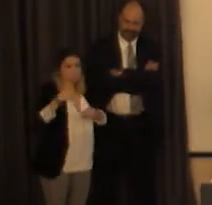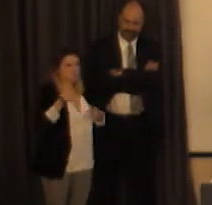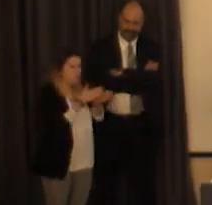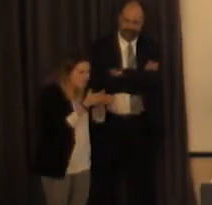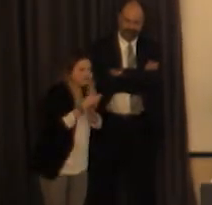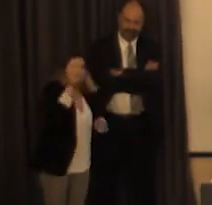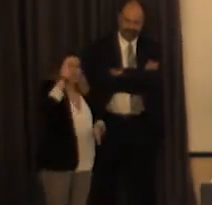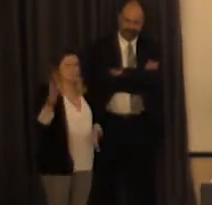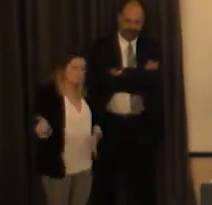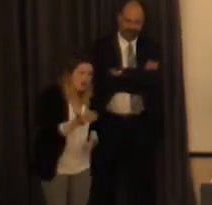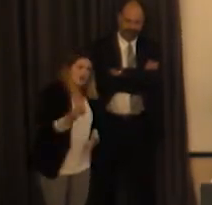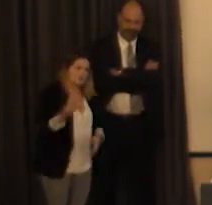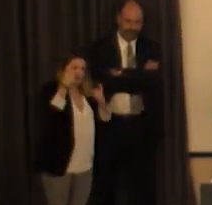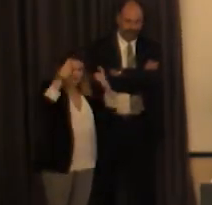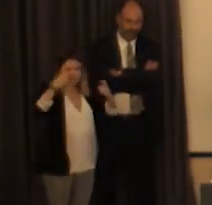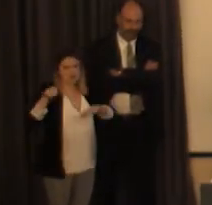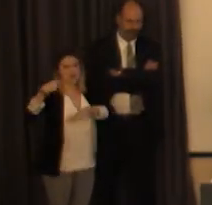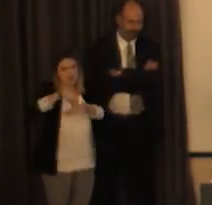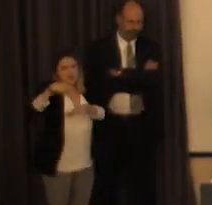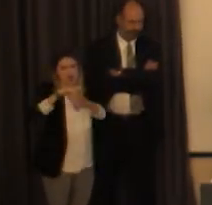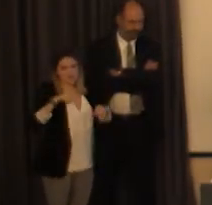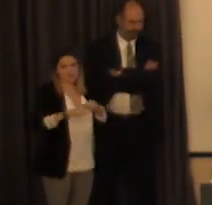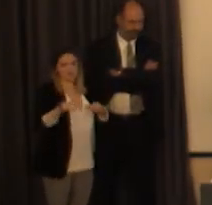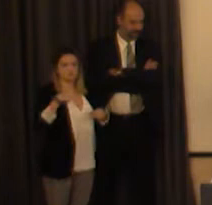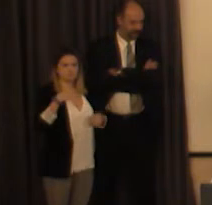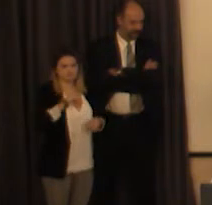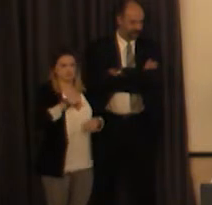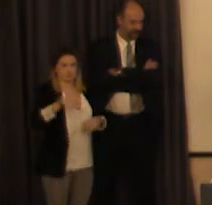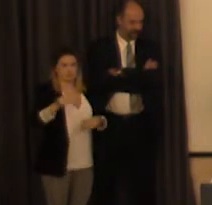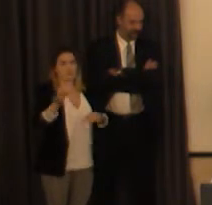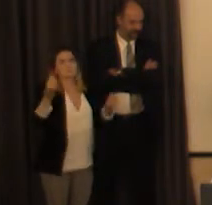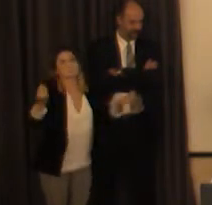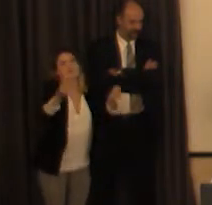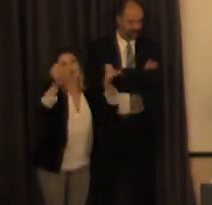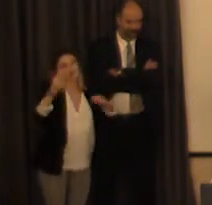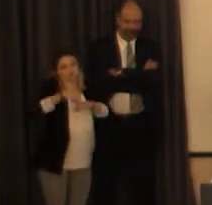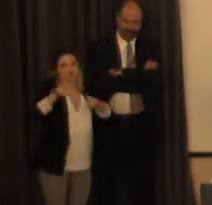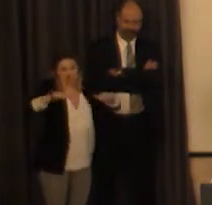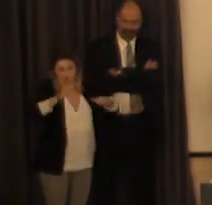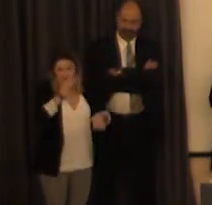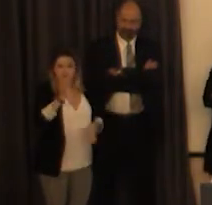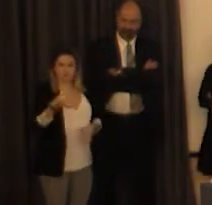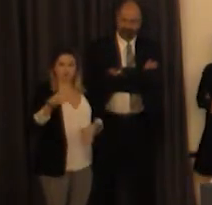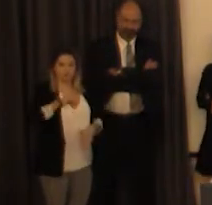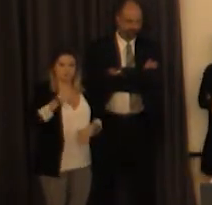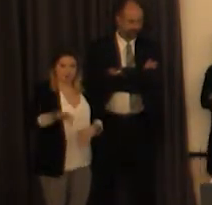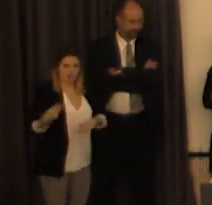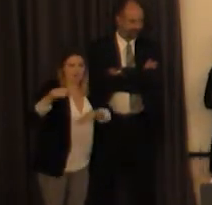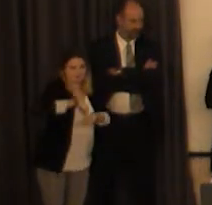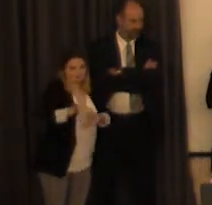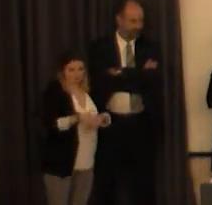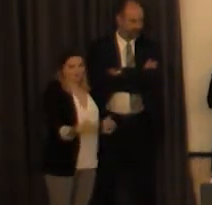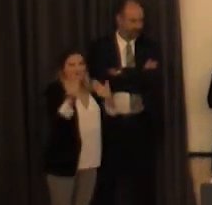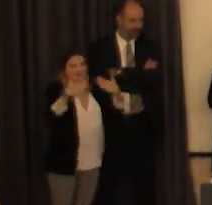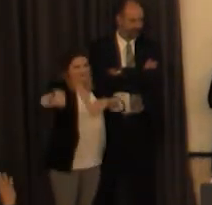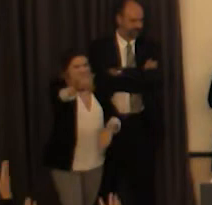molt venir, però amb els companys van animar molt a venir presencialment, em costava molt venir a les classes, i gràcies a ells, gràcies a